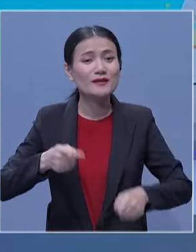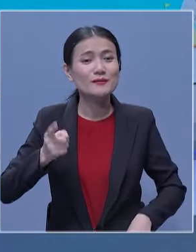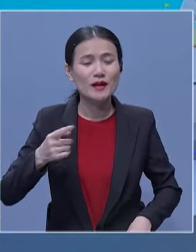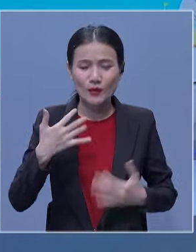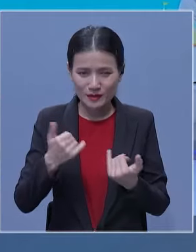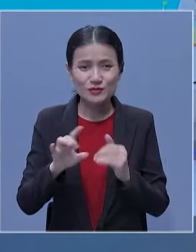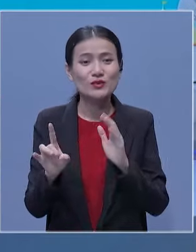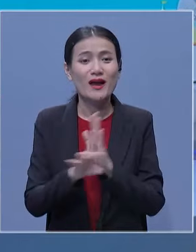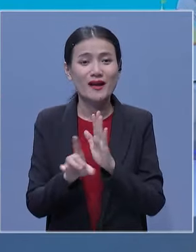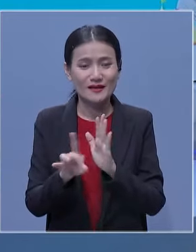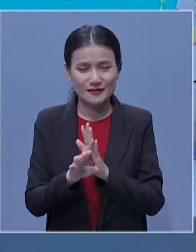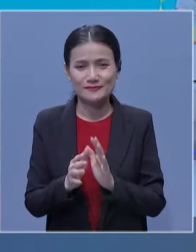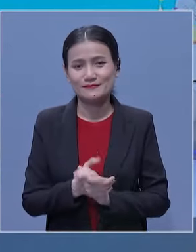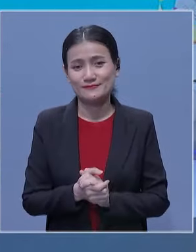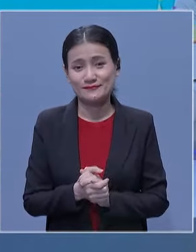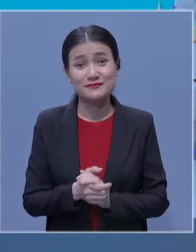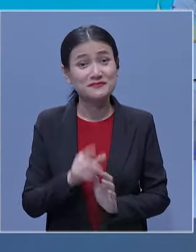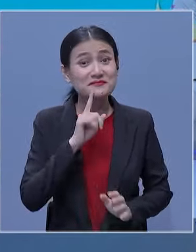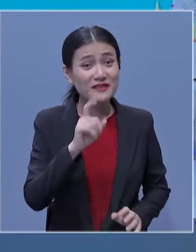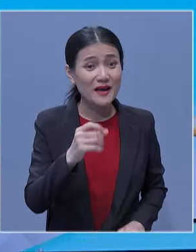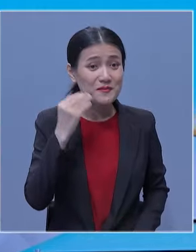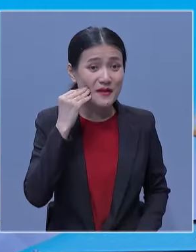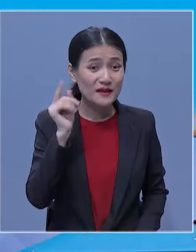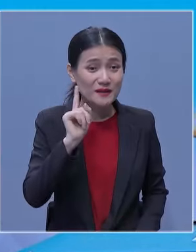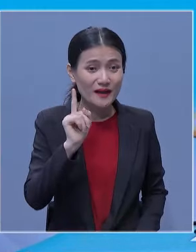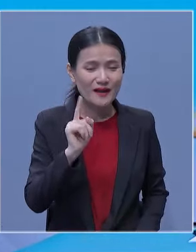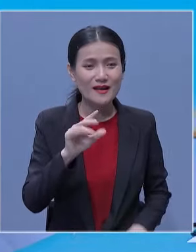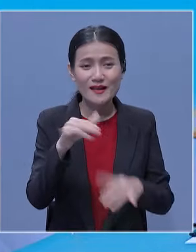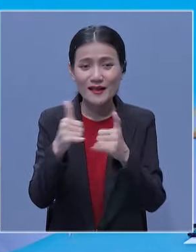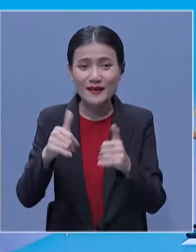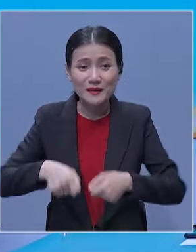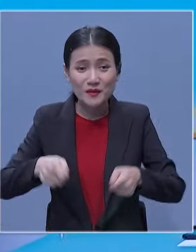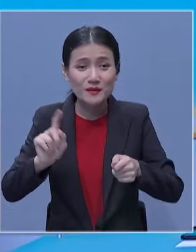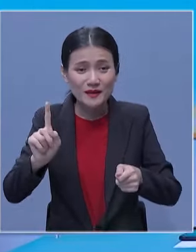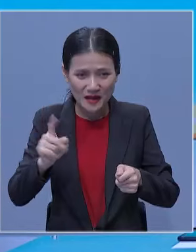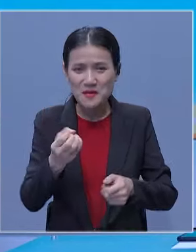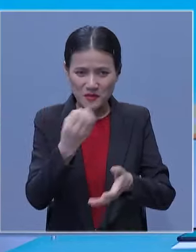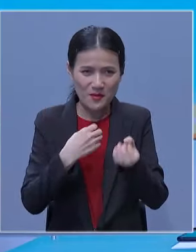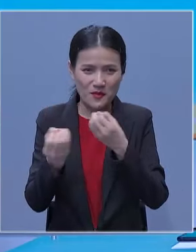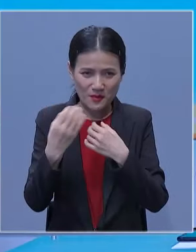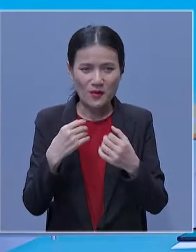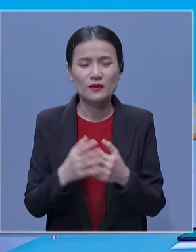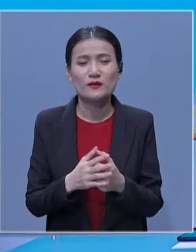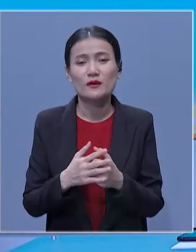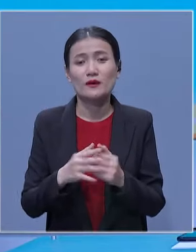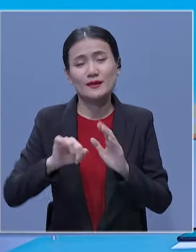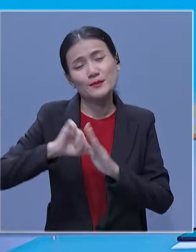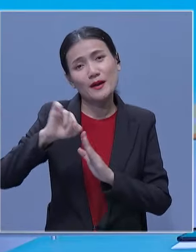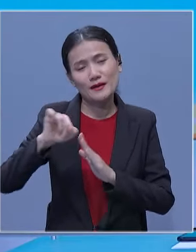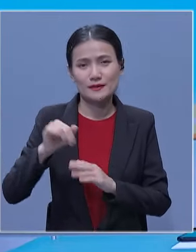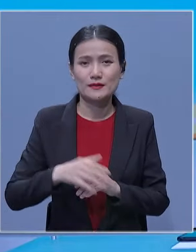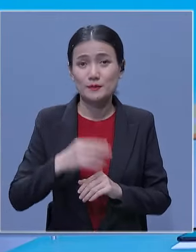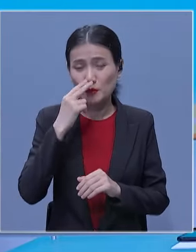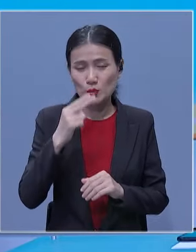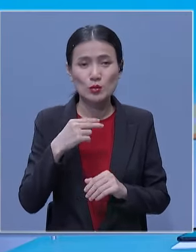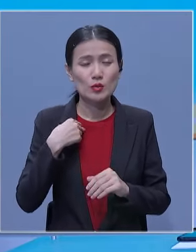เล่นน้ำวันสุดท้ายคุณผู้ชมดูเราจากที่ไหนหรือว่ามีแผนไปเล่นน้ำที่ไหนก็คอมเมนต์มาบอกกันได้นะคะ ครับ พาคุณผู้ชมไปดูที่เชียงใหม่ค่ะงาน